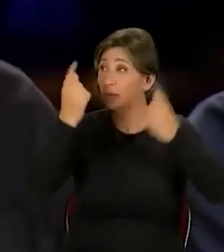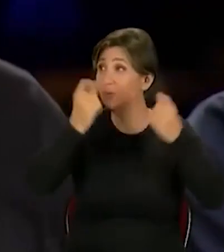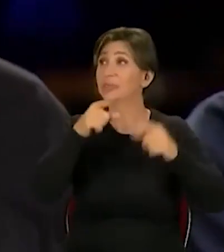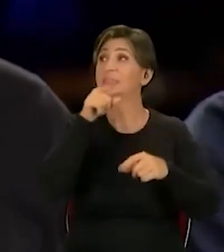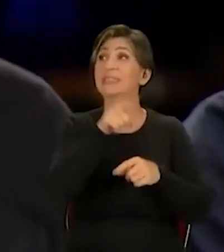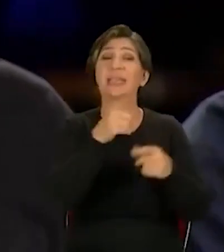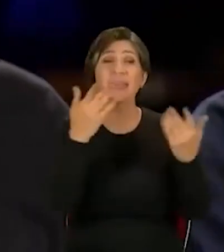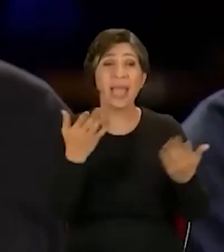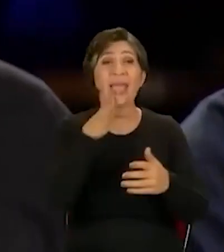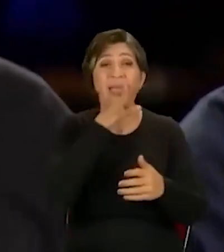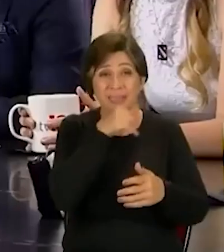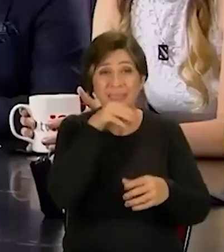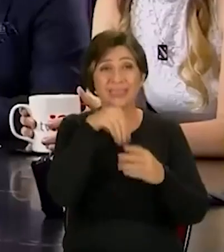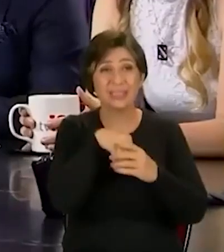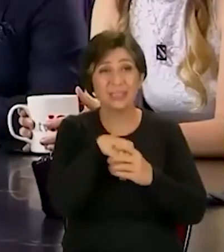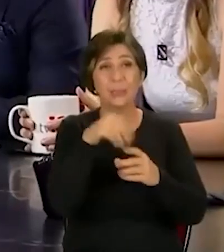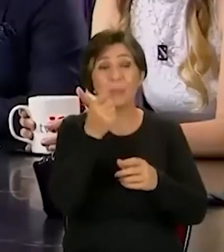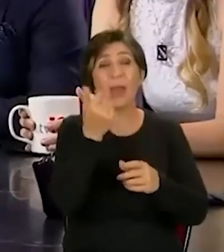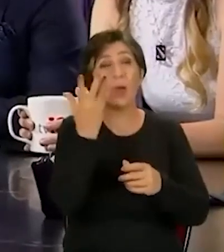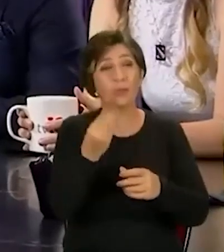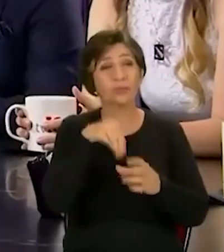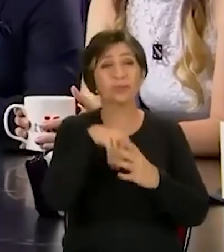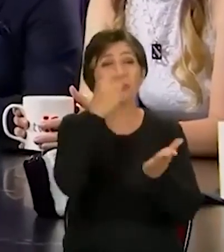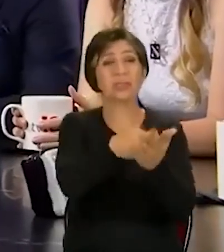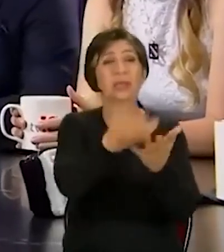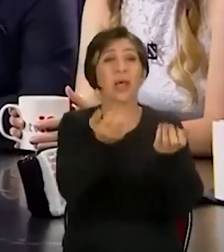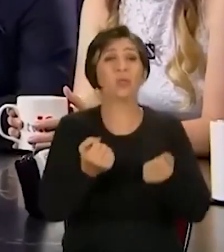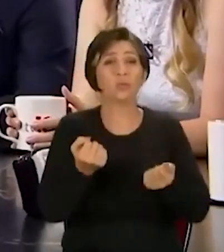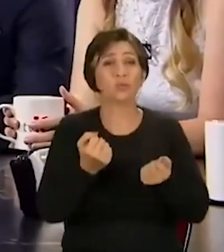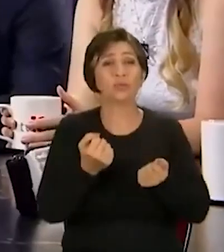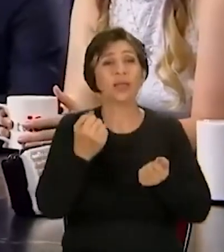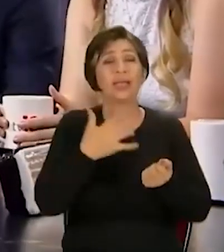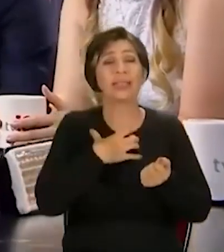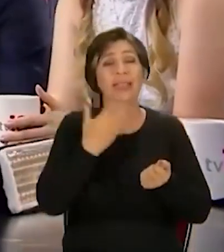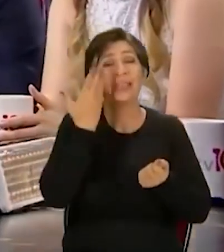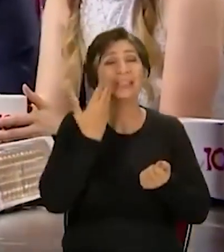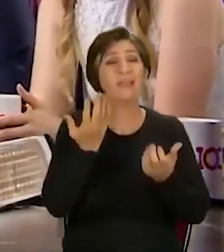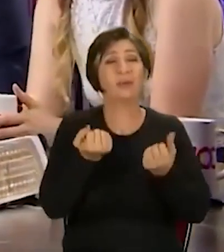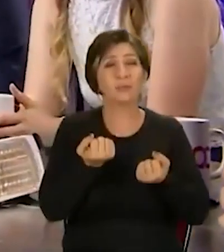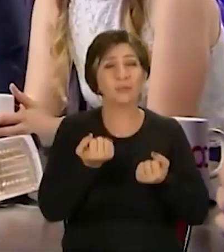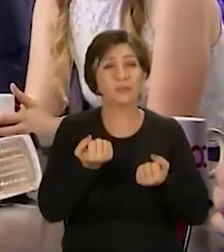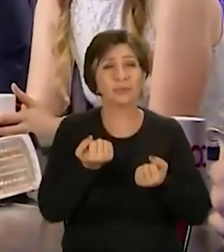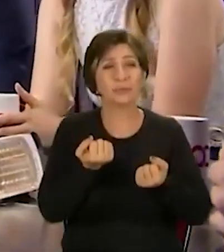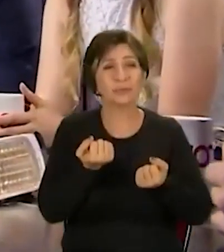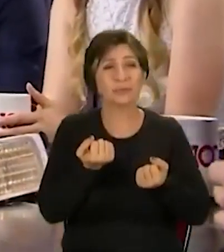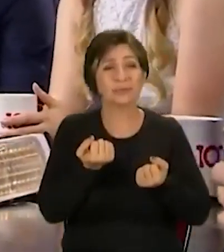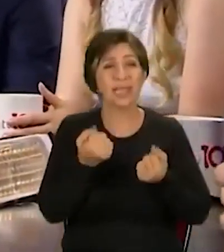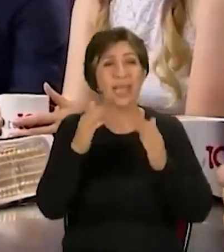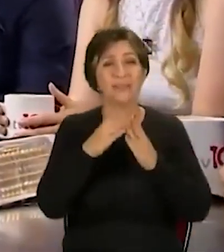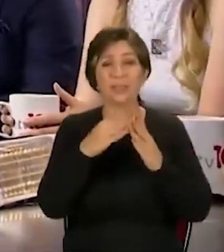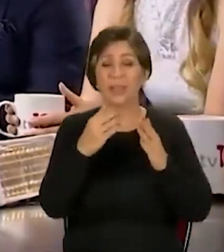El alem üretiyor. Sen de artık yaşlandığın için, bir de paran olduğu için satın alma keyfini de tatmin etmek üzere. İşte